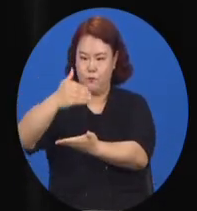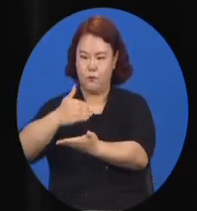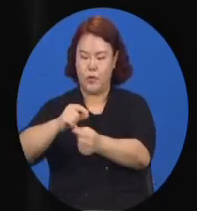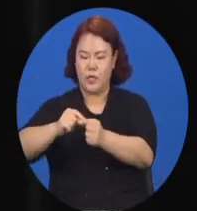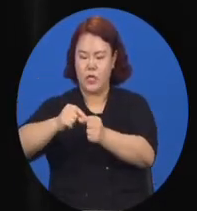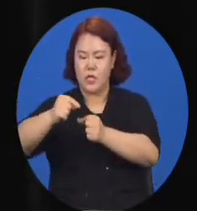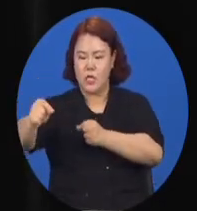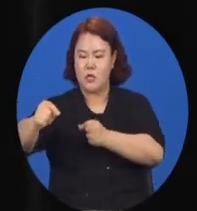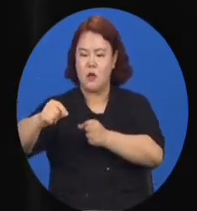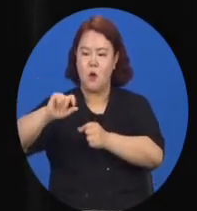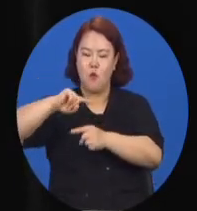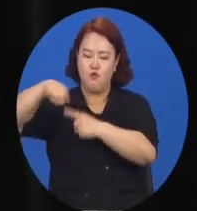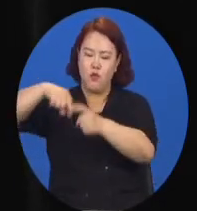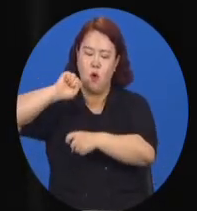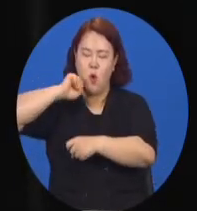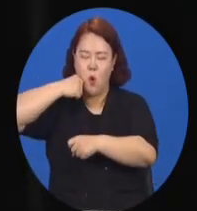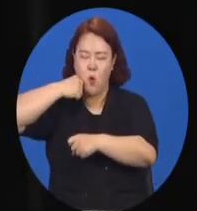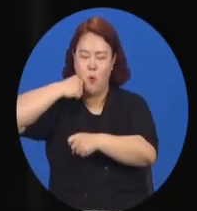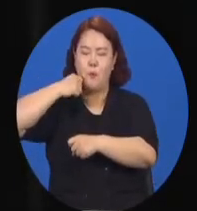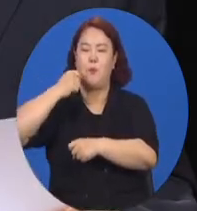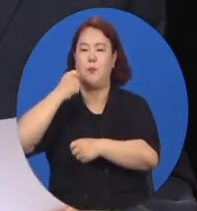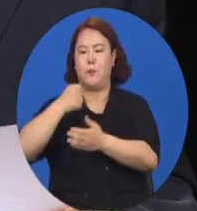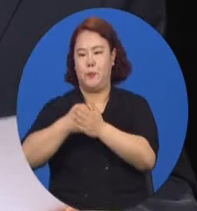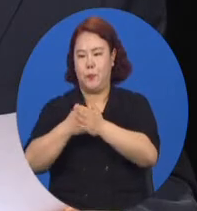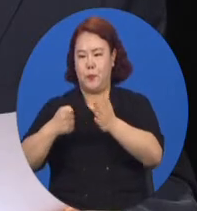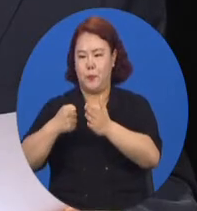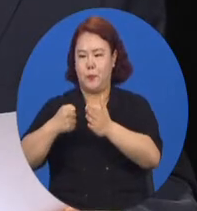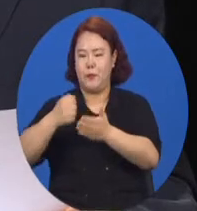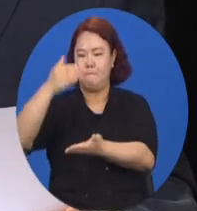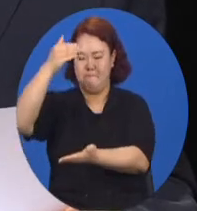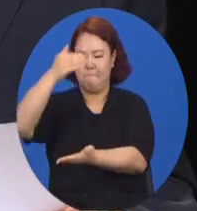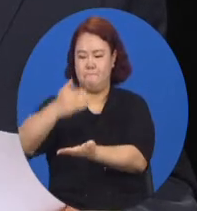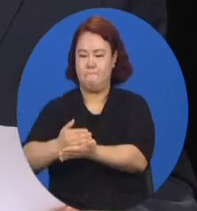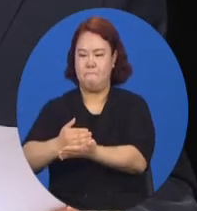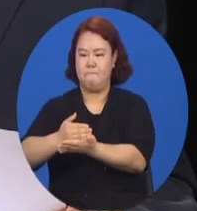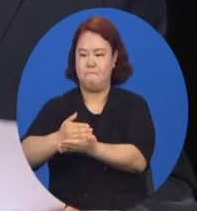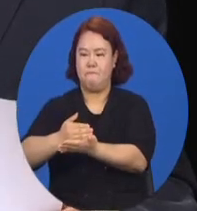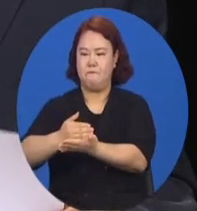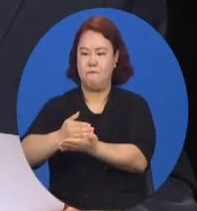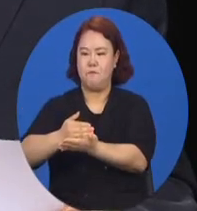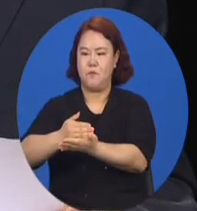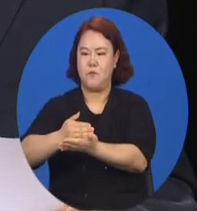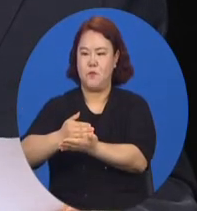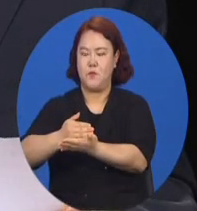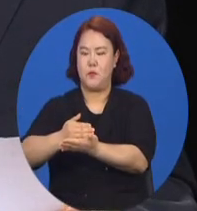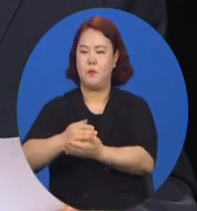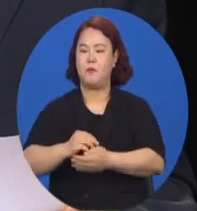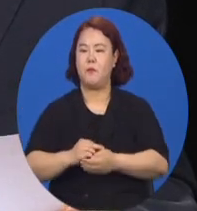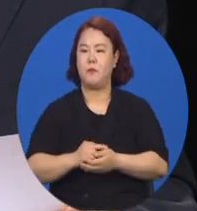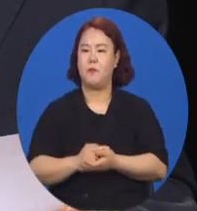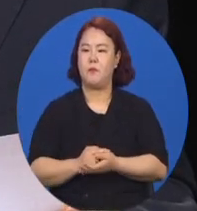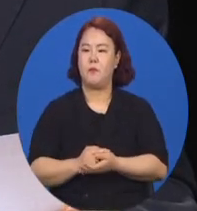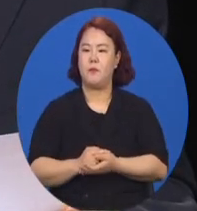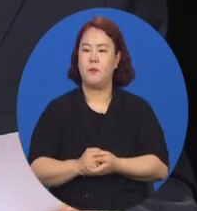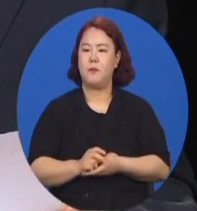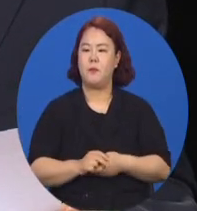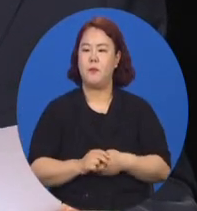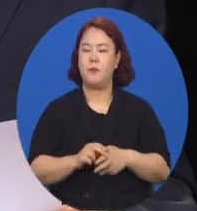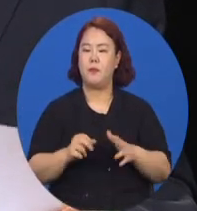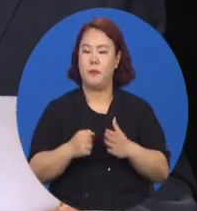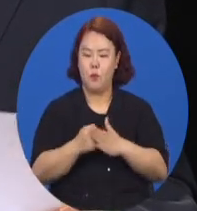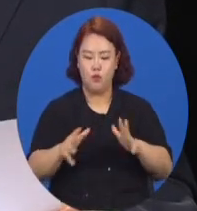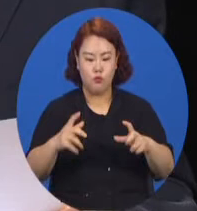장기화된 경영난을 배기지 못해 또 일방적으로 휴업을 하고 또 문을 닫았습니다. 그래서